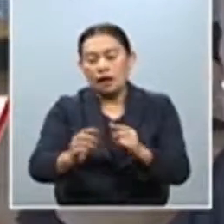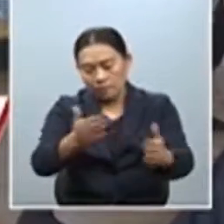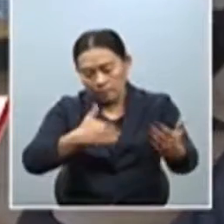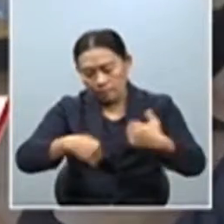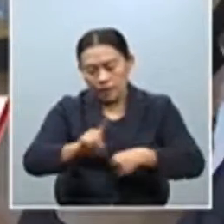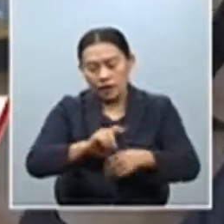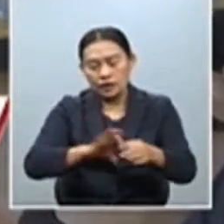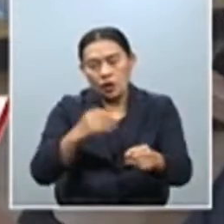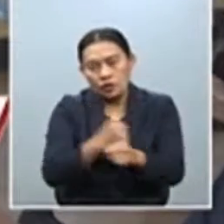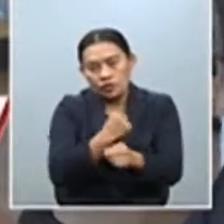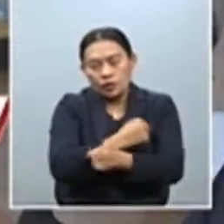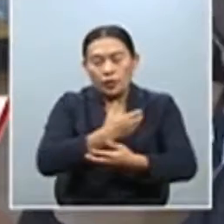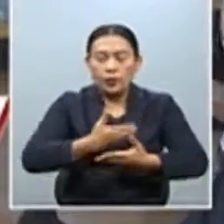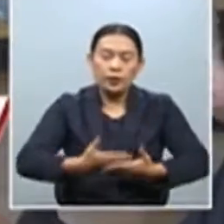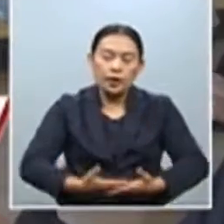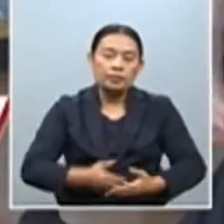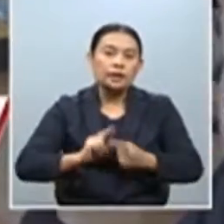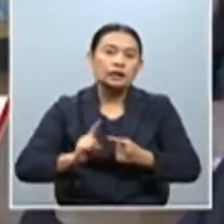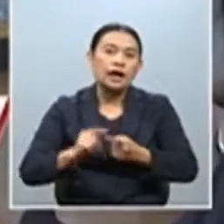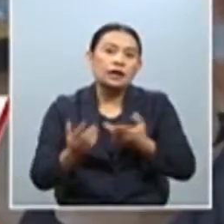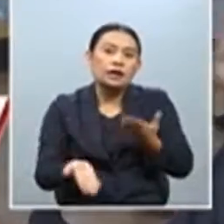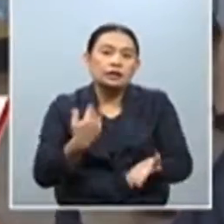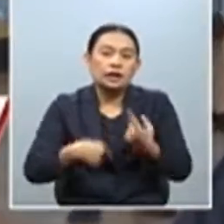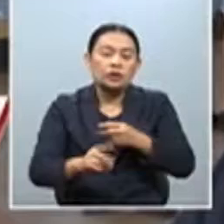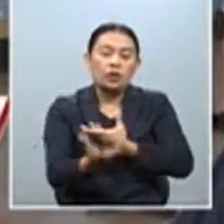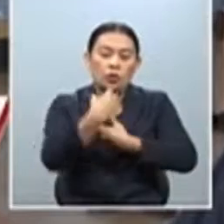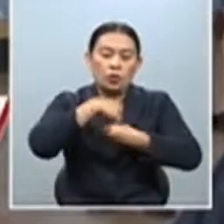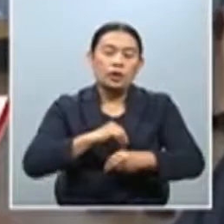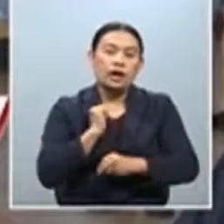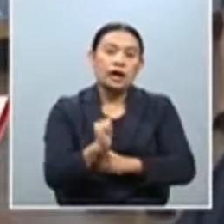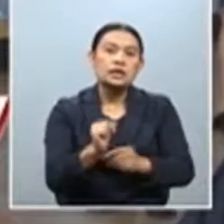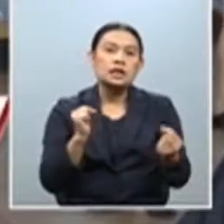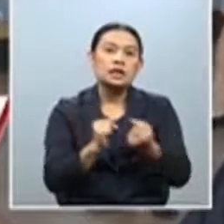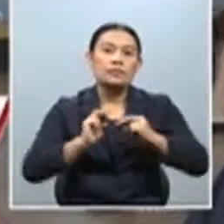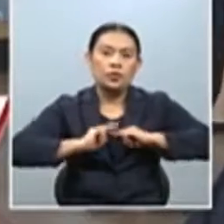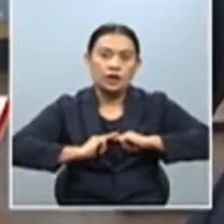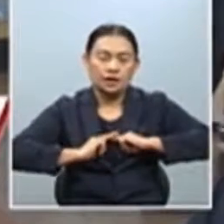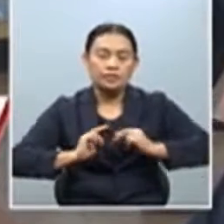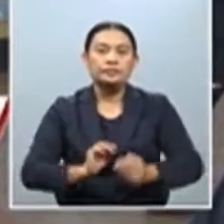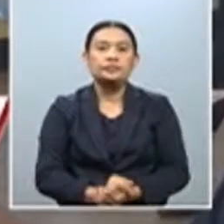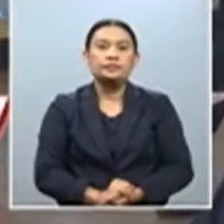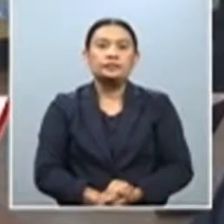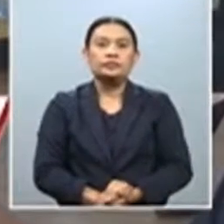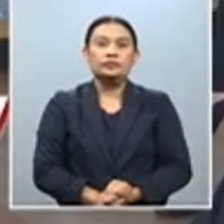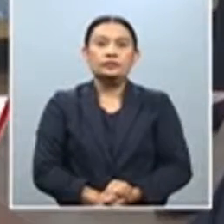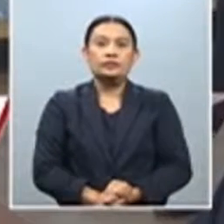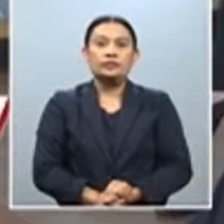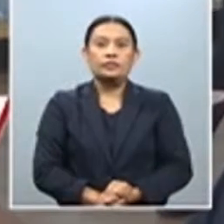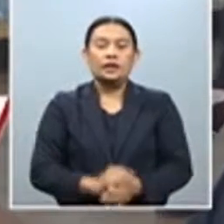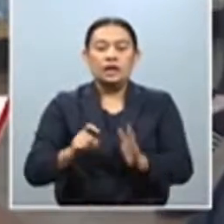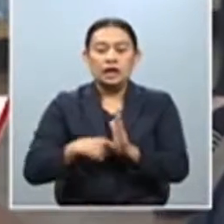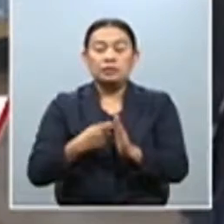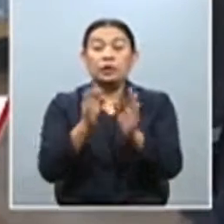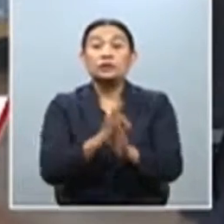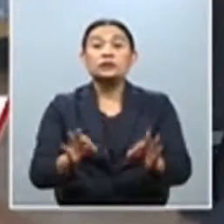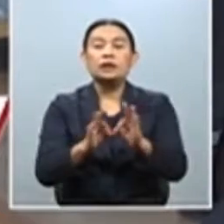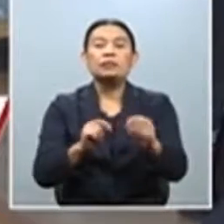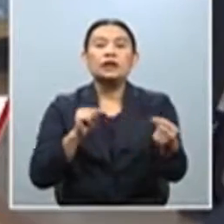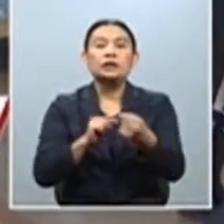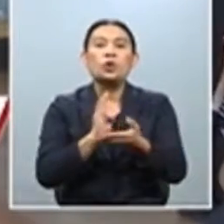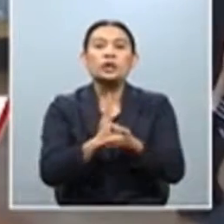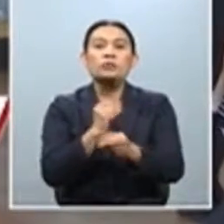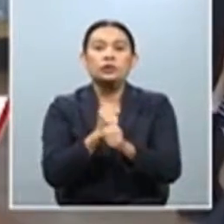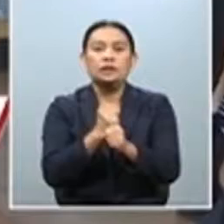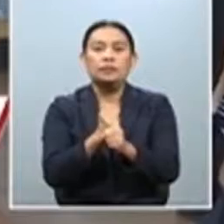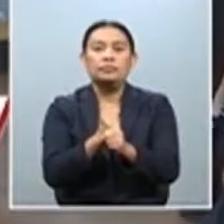ได้เอาเรื่องดีๆเข้ามาใส่ตัวอะไรประมาณนี้แค่นั้นเองนั่นคือปัจจัยหลักของการทำบุญนะถ้าใ